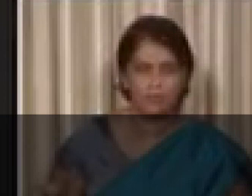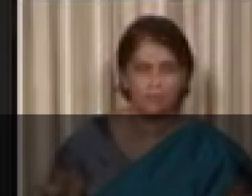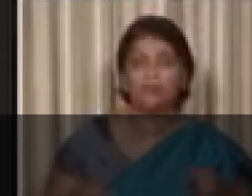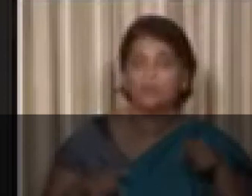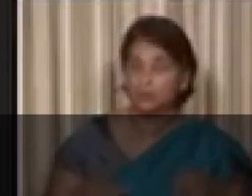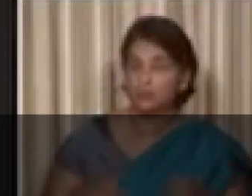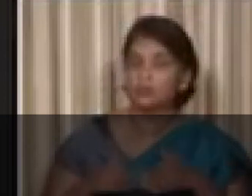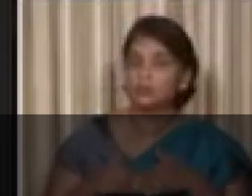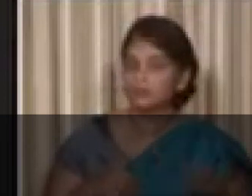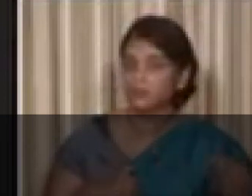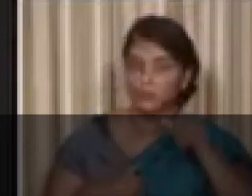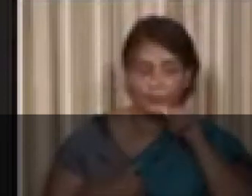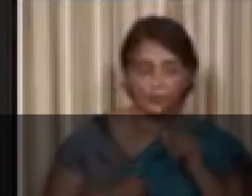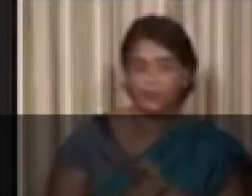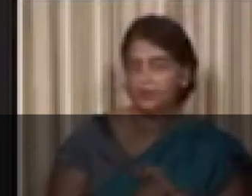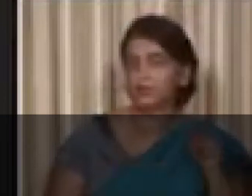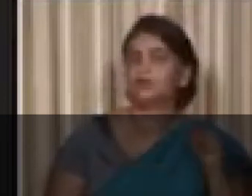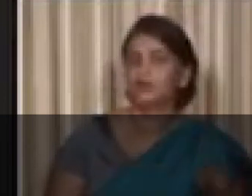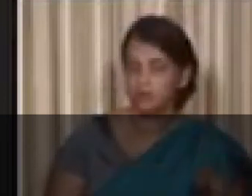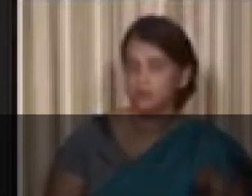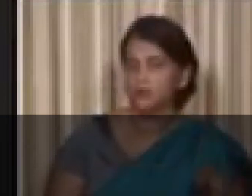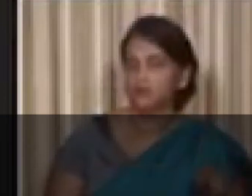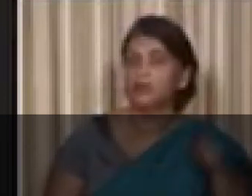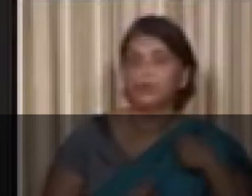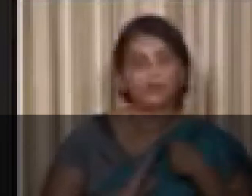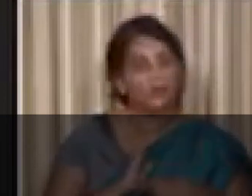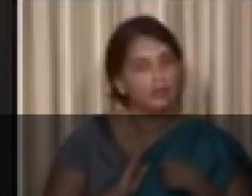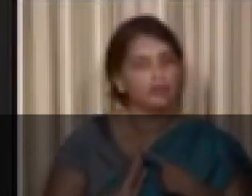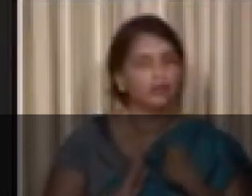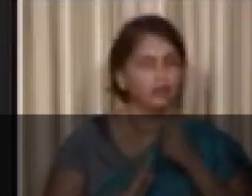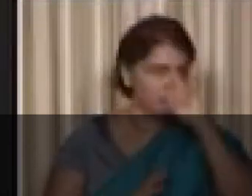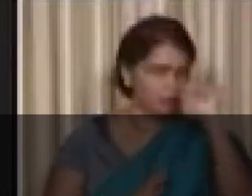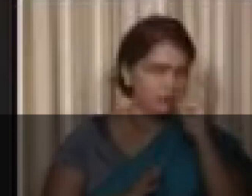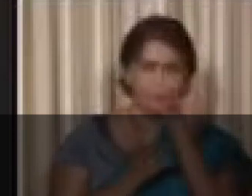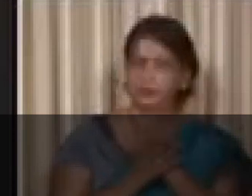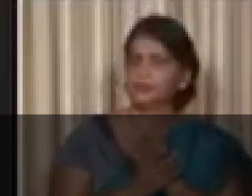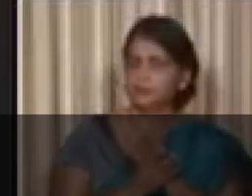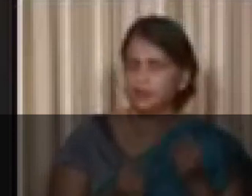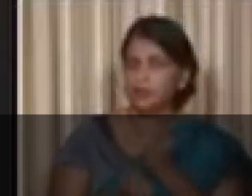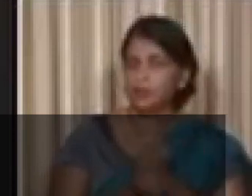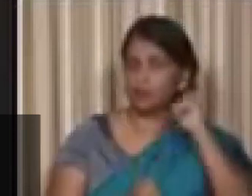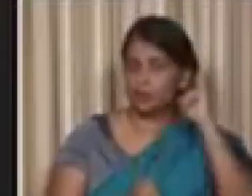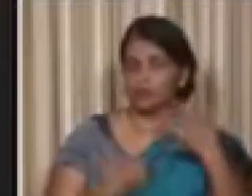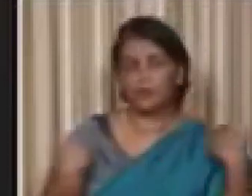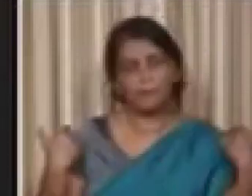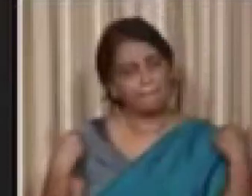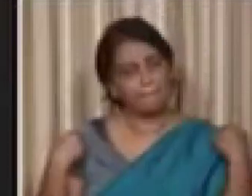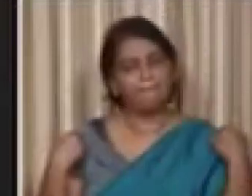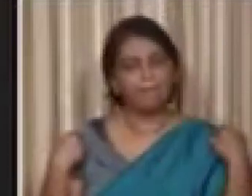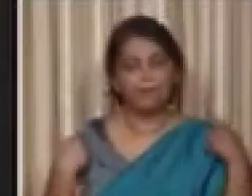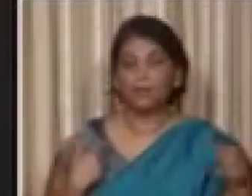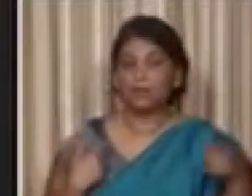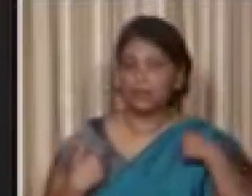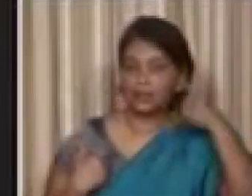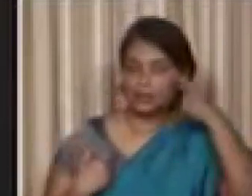මෙතෙක් කවදාවත් නැති විදියට මේ රටේ මේ මත්තුව දුර නැති කරන්න මේ පොලිස්පතිවරයා මහන්සි වෙනවා. ඒක